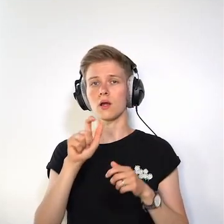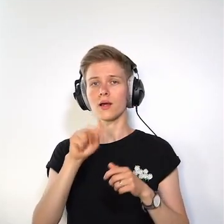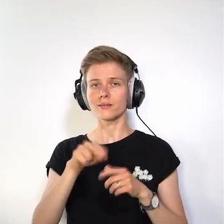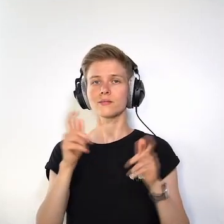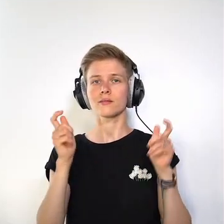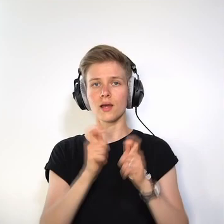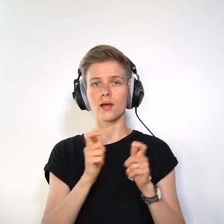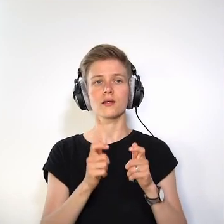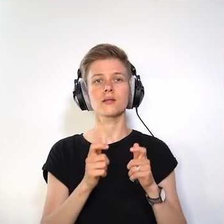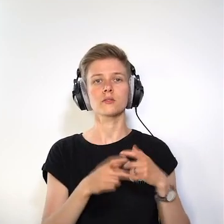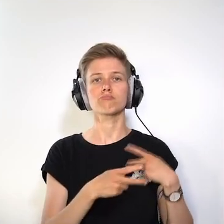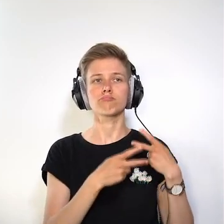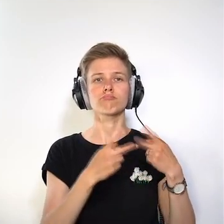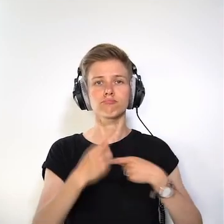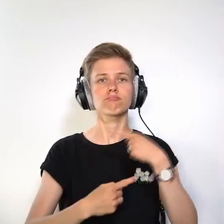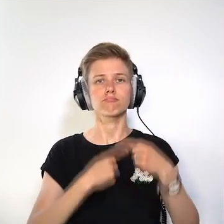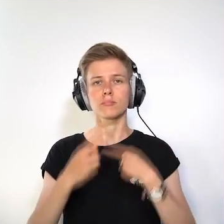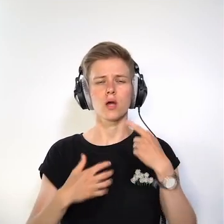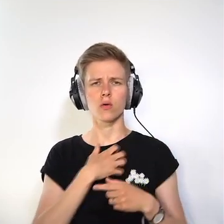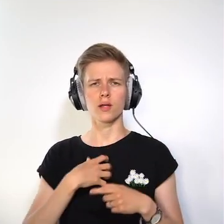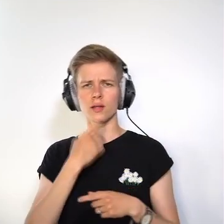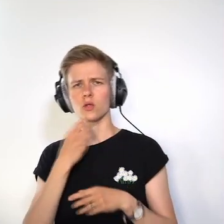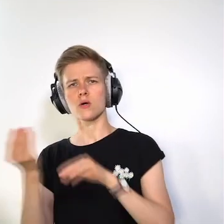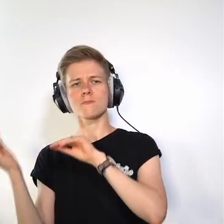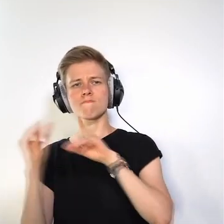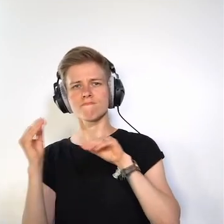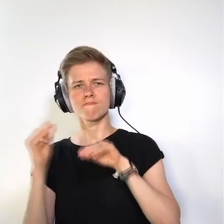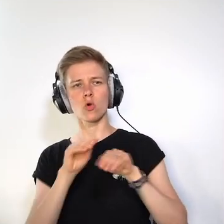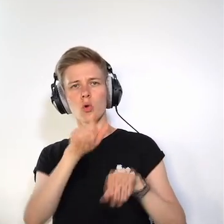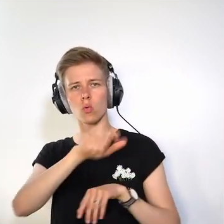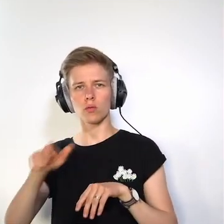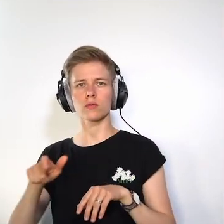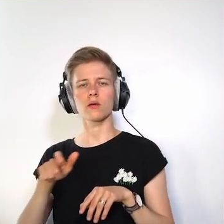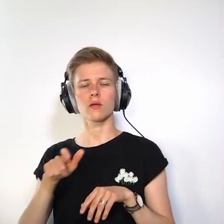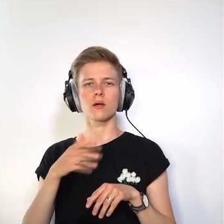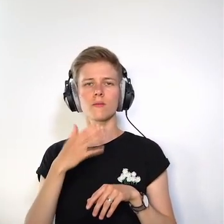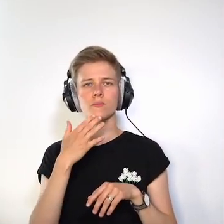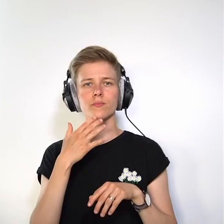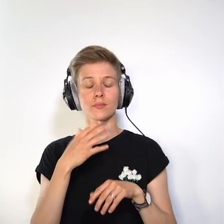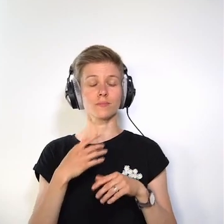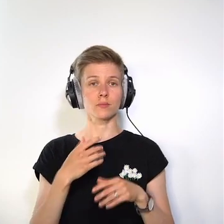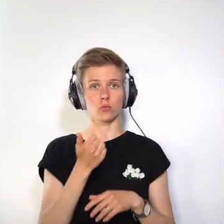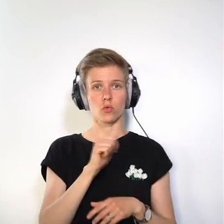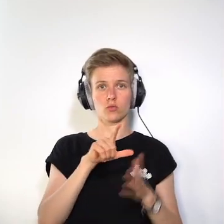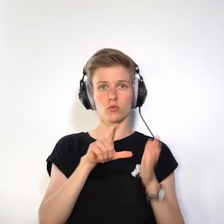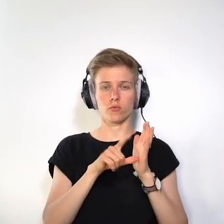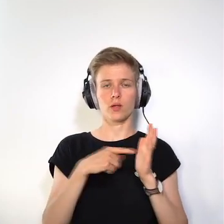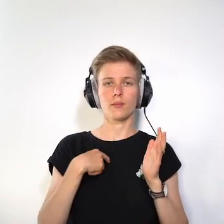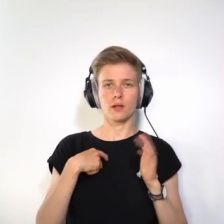tällaisia kouluttajia, jotka puhuu tämmöisen sairausluokin. Vielä 90-luvulla Ollin kanssa oltiin estämässä sitä